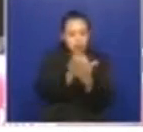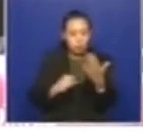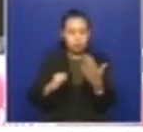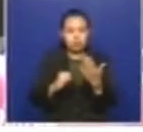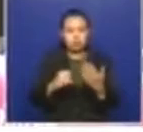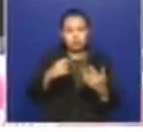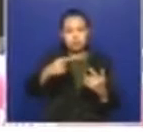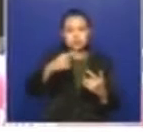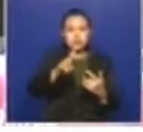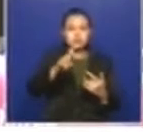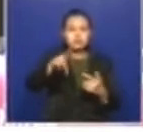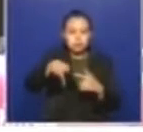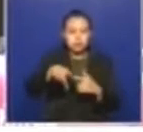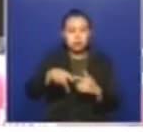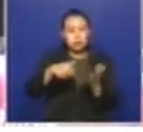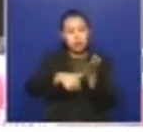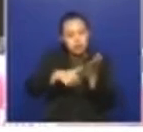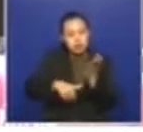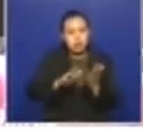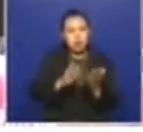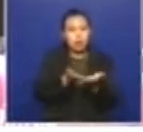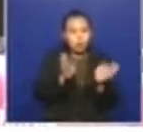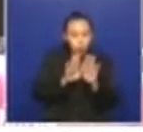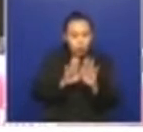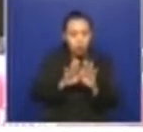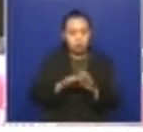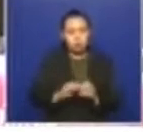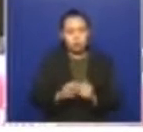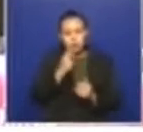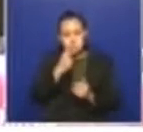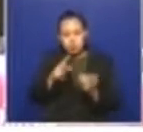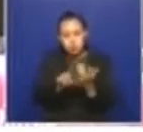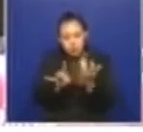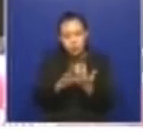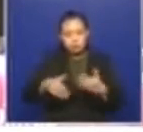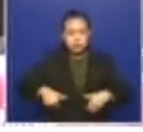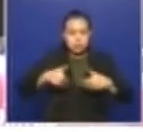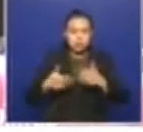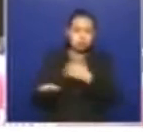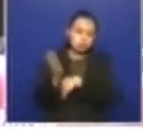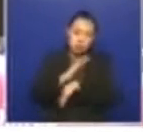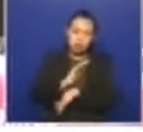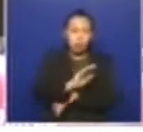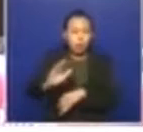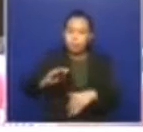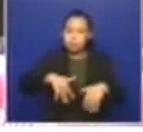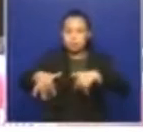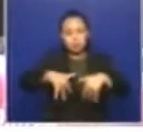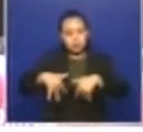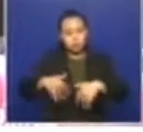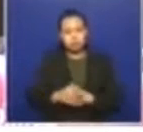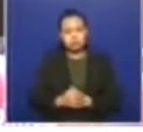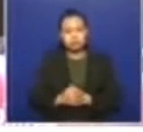จริงมาดู GDP ครัวเรือนสิมาดูคุณภาพชีวิตชาวบ้านสิดูยังไงนี่สิ่งซึ่งเราอยากบอกวันนี้กับท่าน